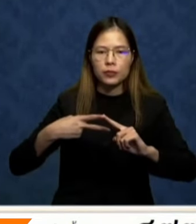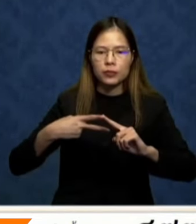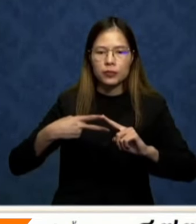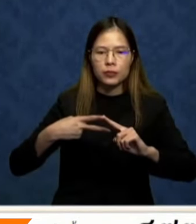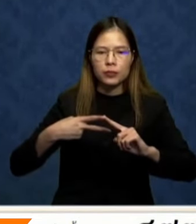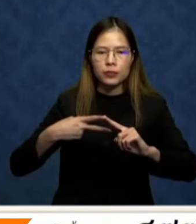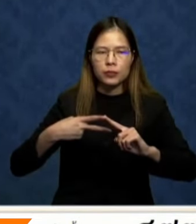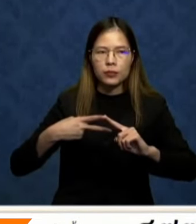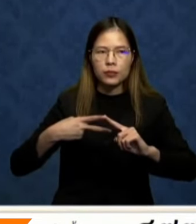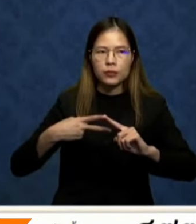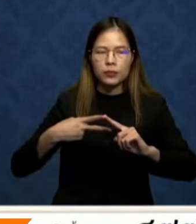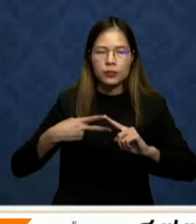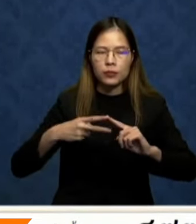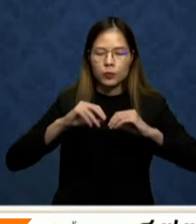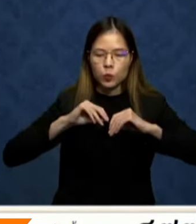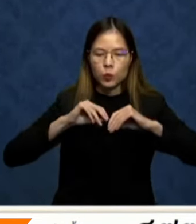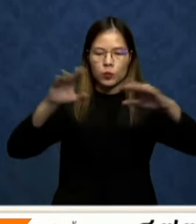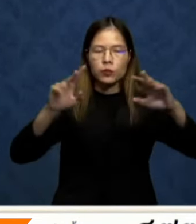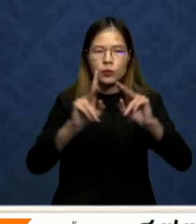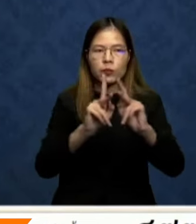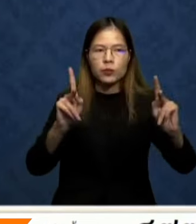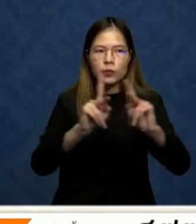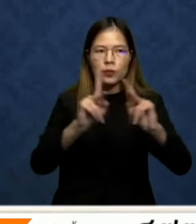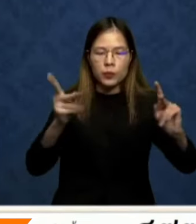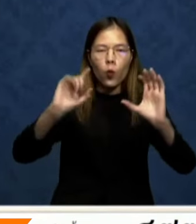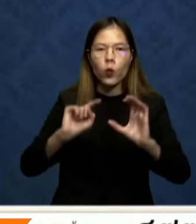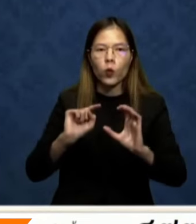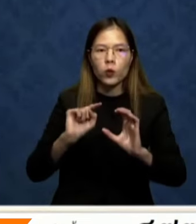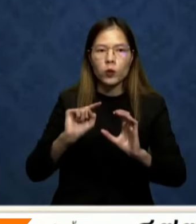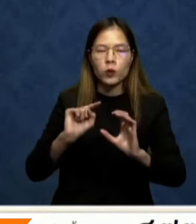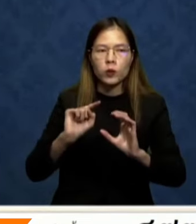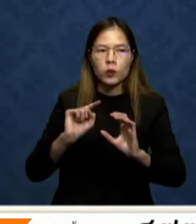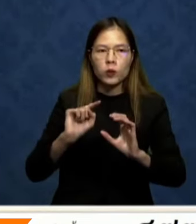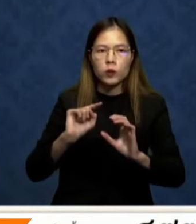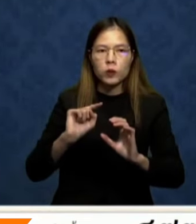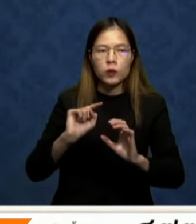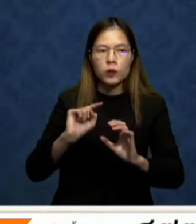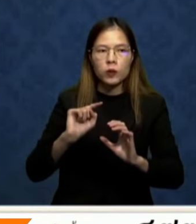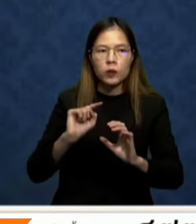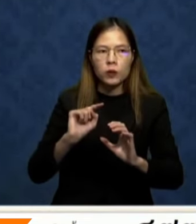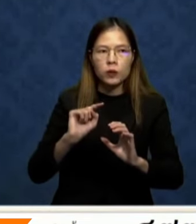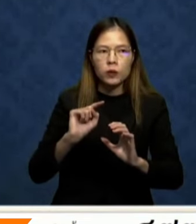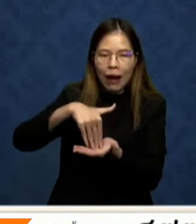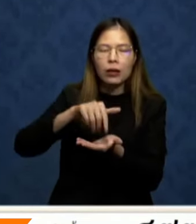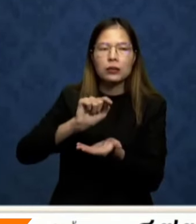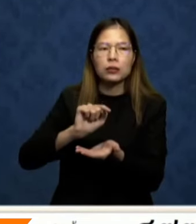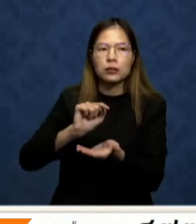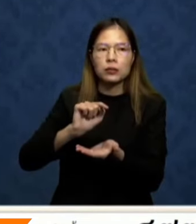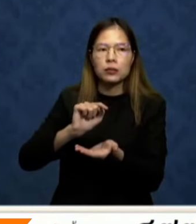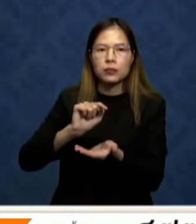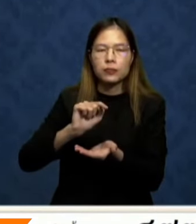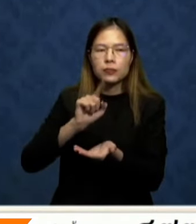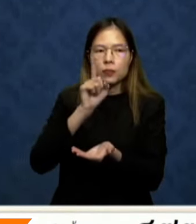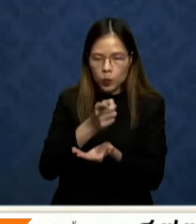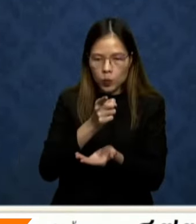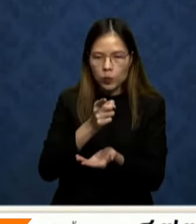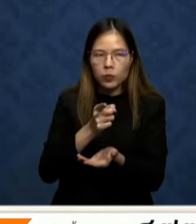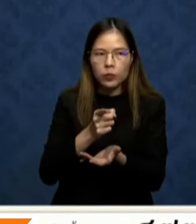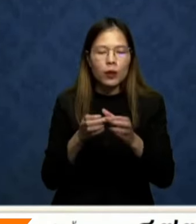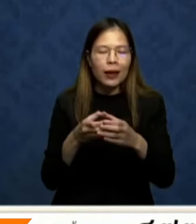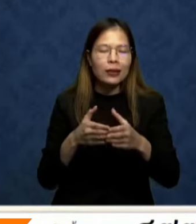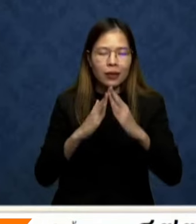ามประกาศของคณะกรรมการนโยบายการเงินการคลังของรัฐรายการที่เป็นงบกลางต้องตั้งไม่น้อยกว่าร้อย